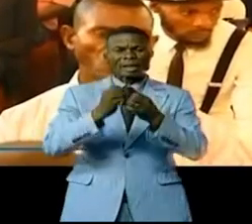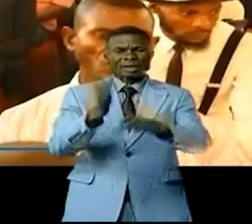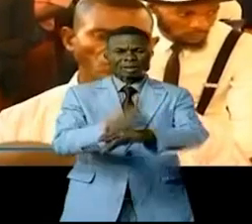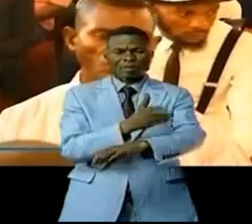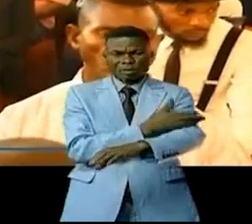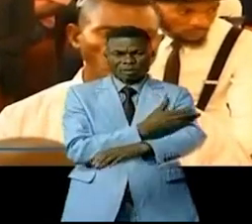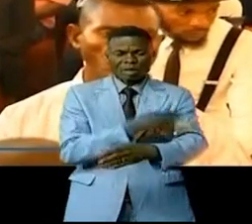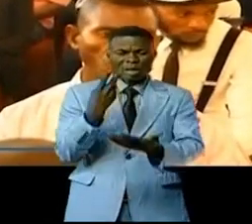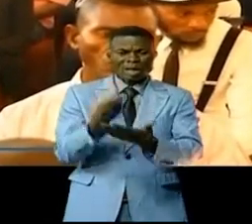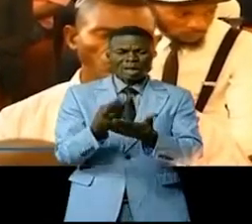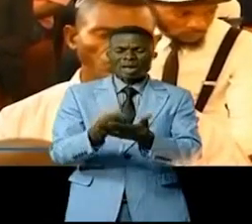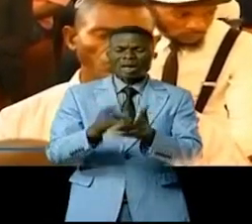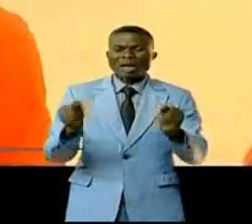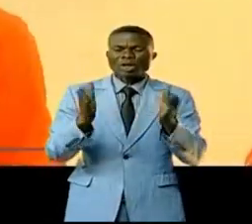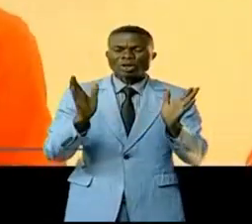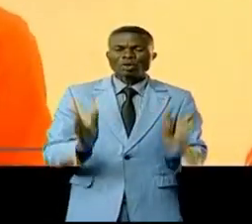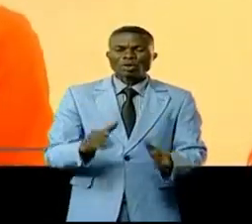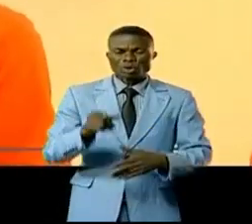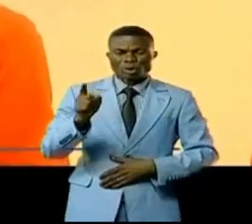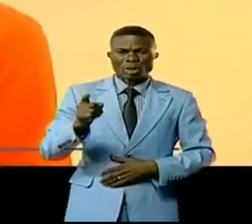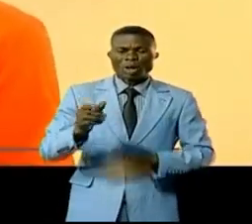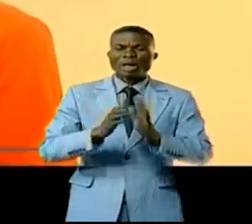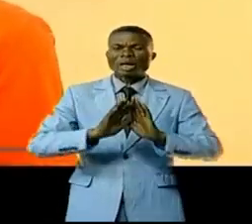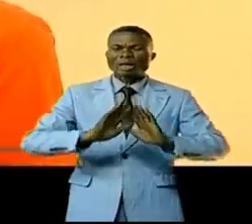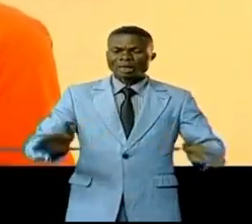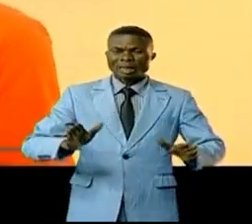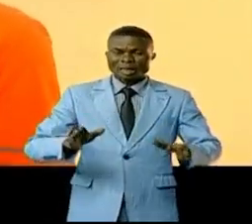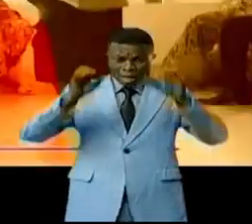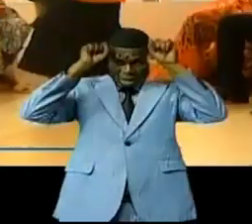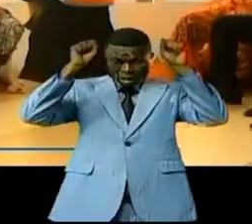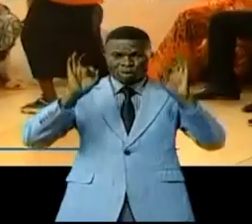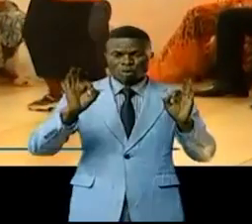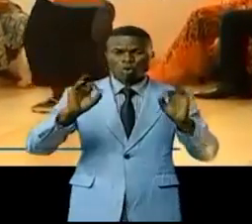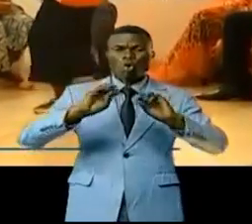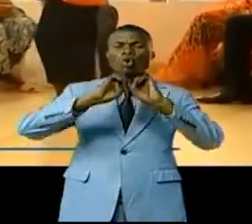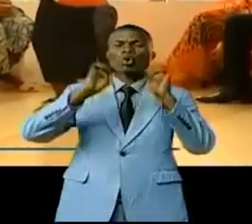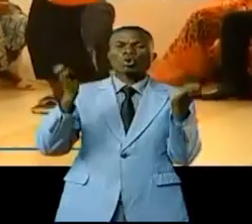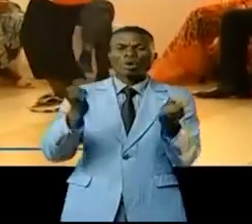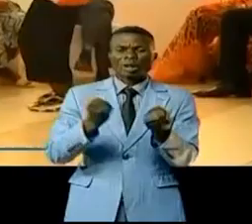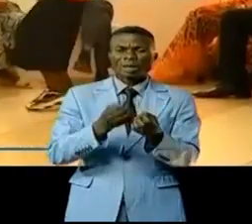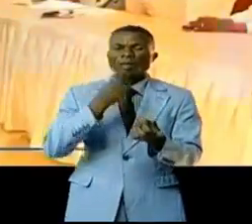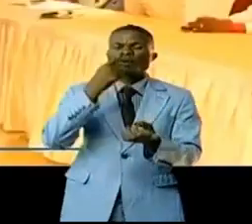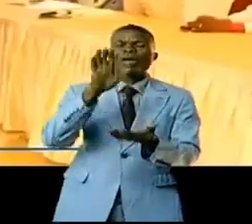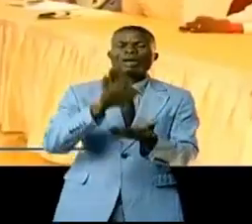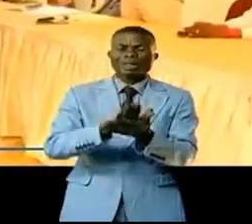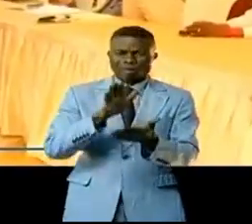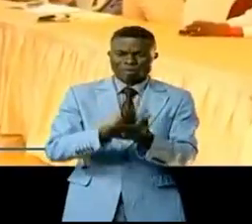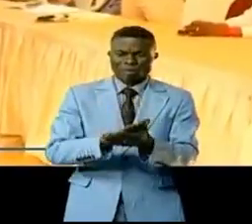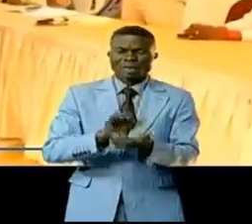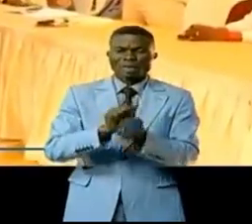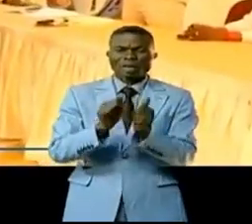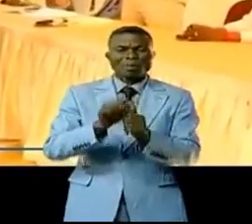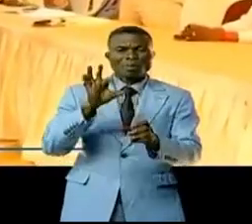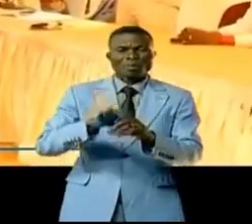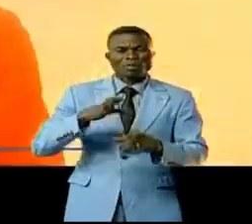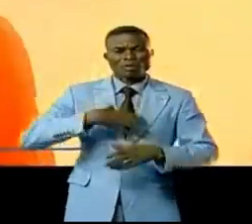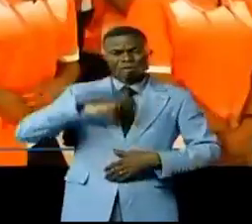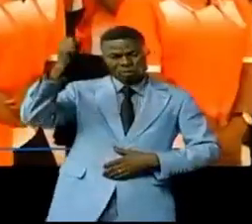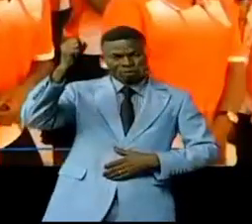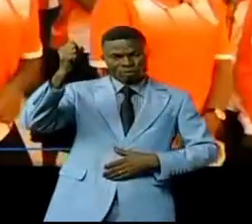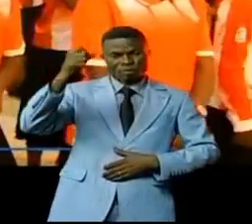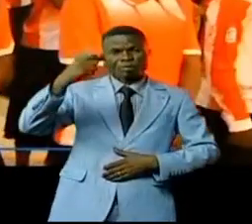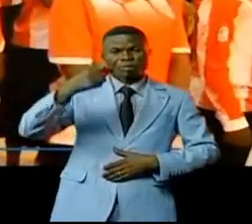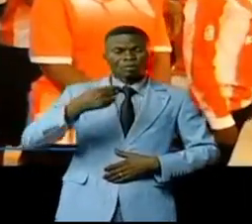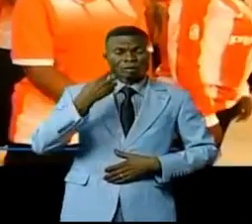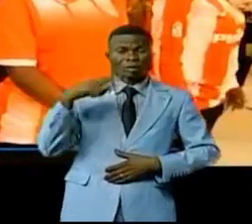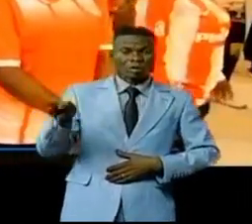de football de Kalemie. Christian Kitungwa Muteba, nouveau président du club, n'a pas tardé de réagir face à ses choix. Pour sa personne.